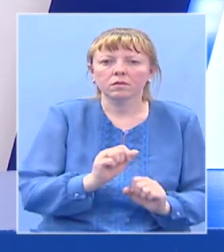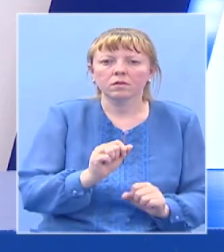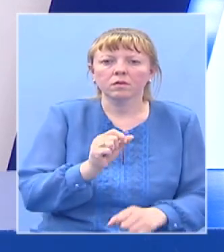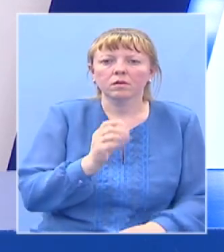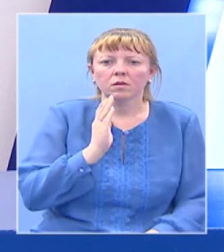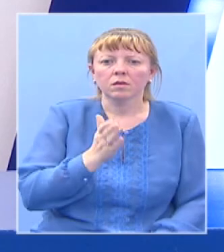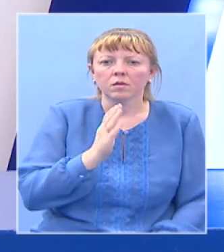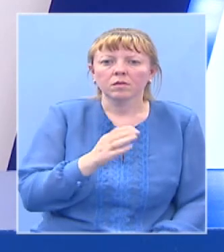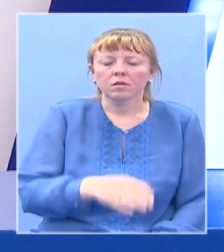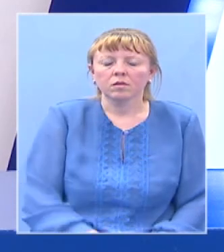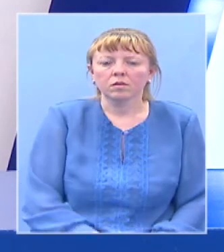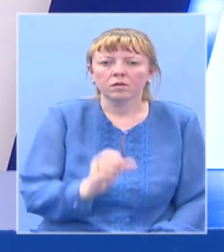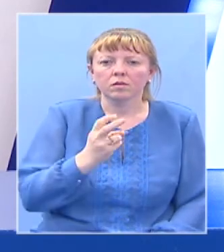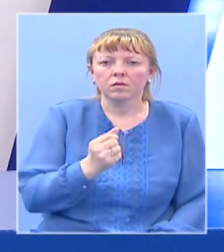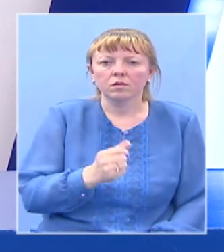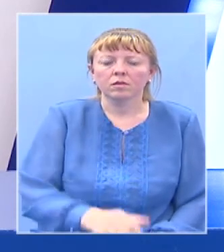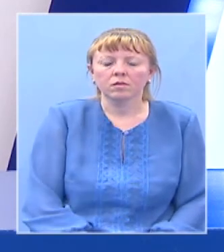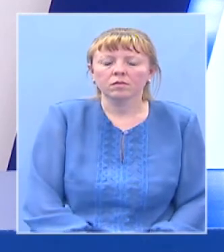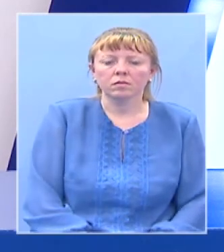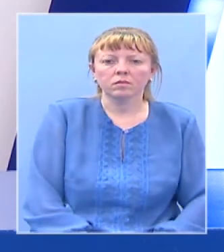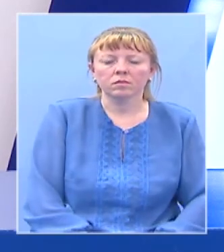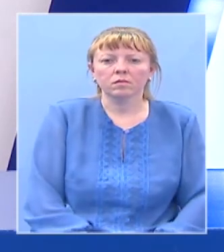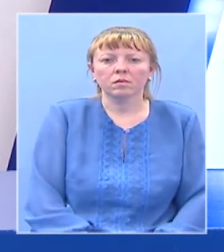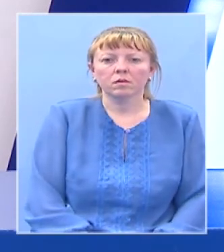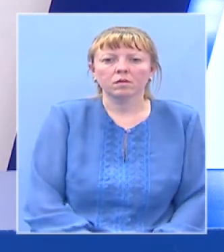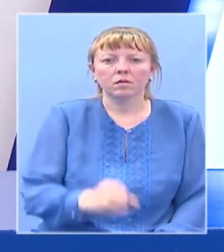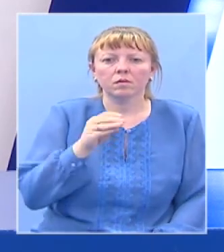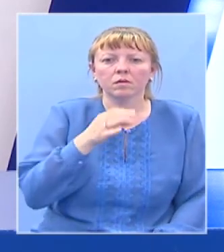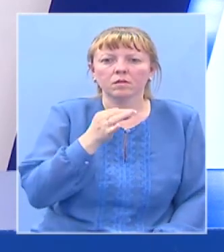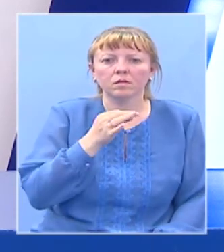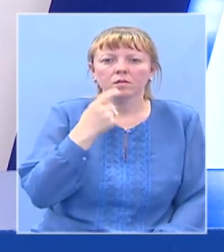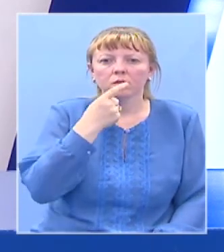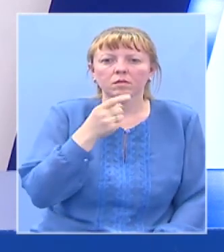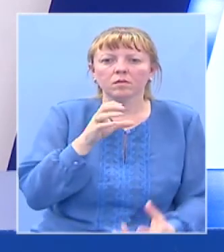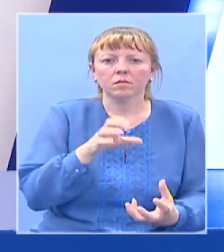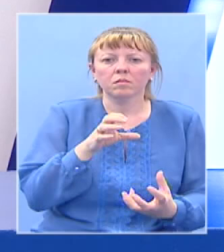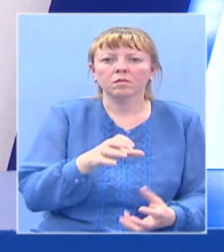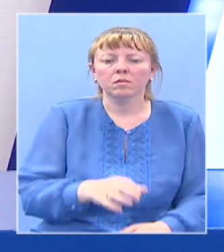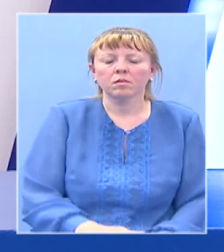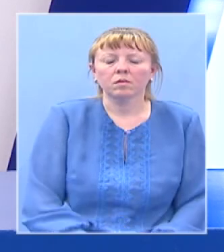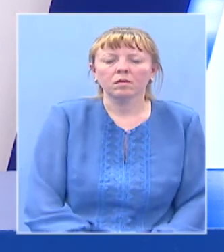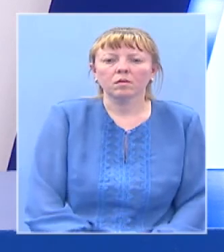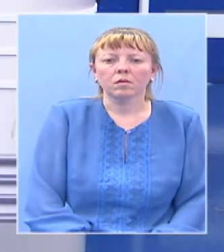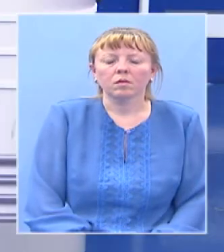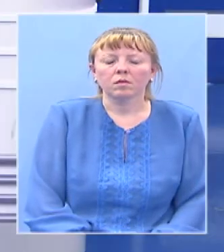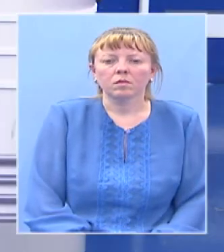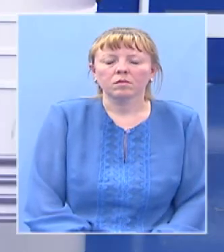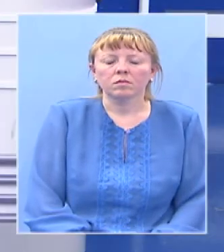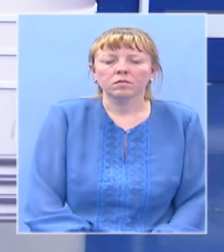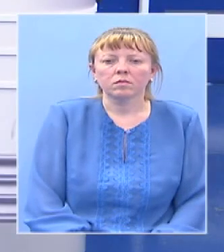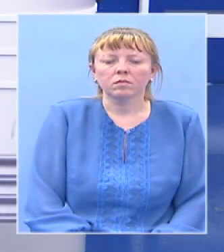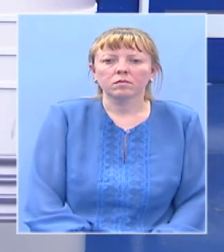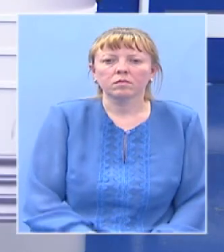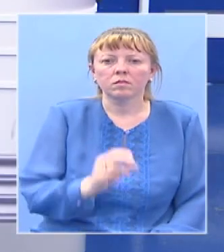Перевозчик международной арене это является основными из направлений приоритета органов транспортного контроля то есть довольно-таки большой круг